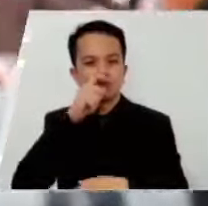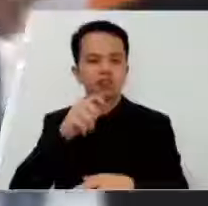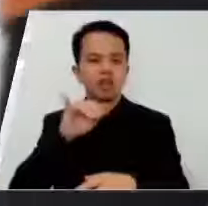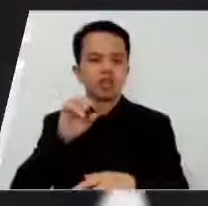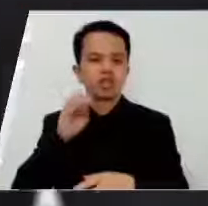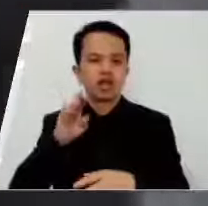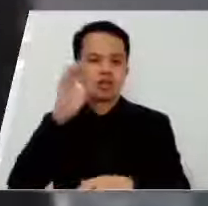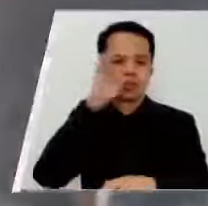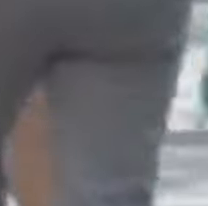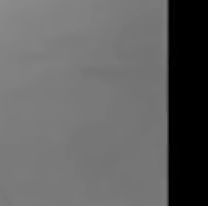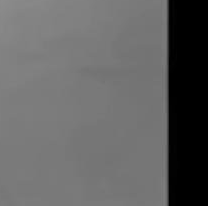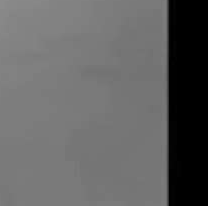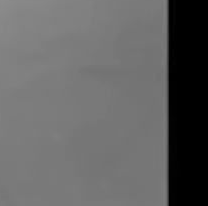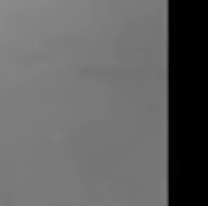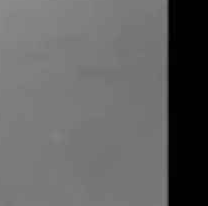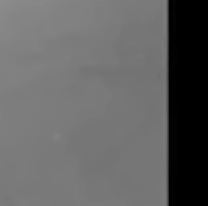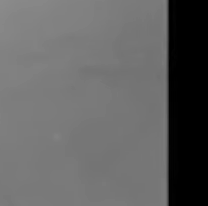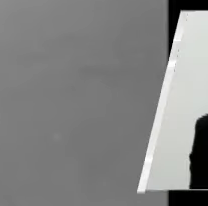seekers.